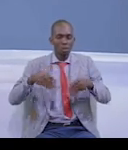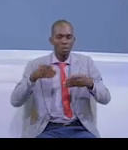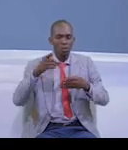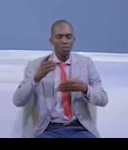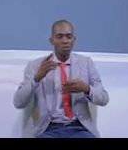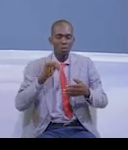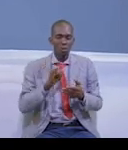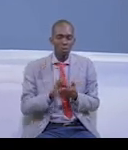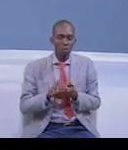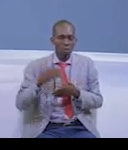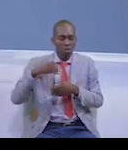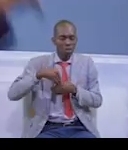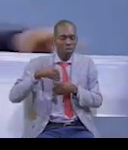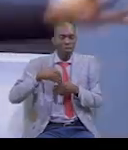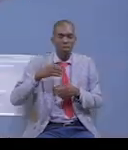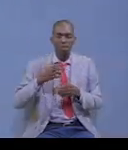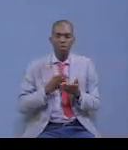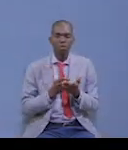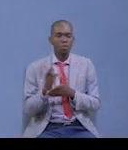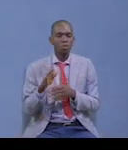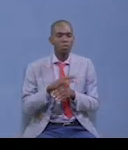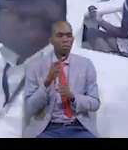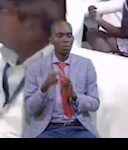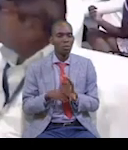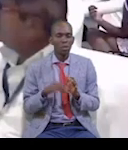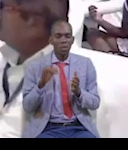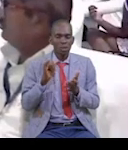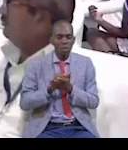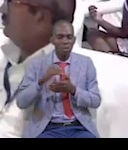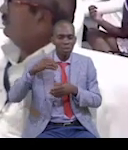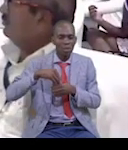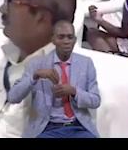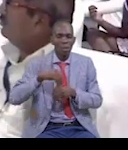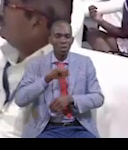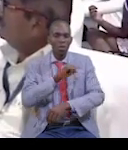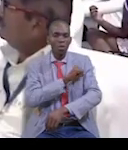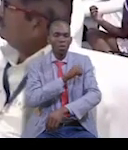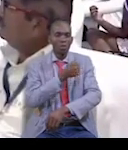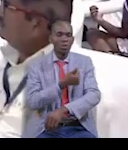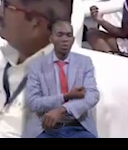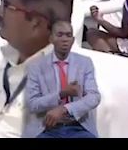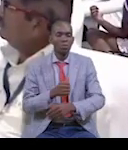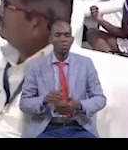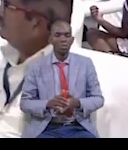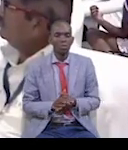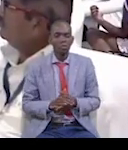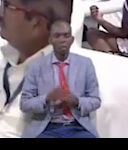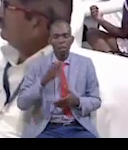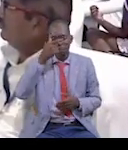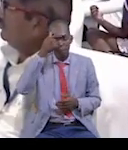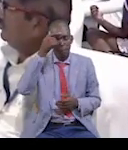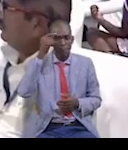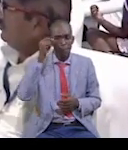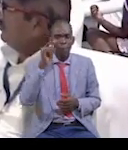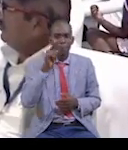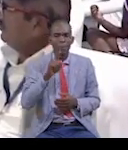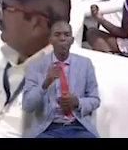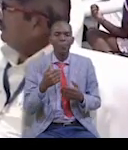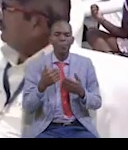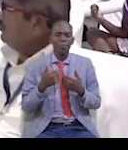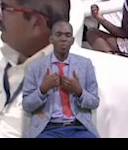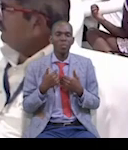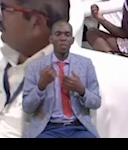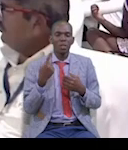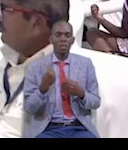certainty. అంతరంగ నిశ్చయతనిస్తుంది. Inner authority. అంతరంగ అధికారం ఇస్తుంది. Because you have the